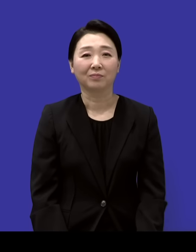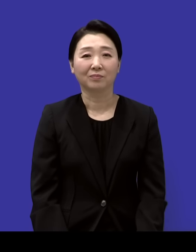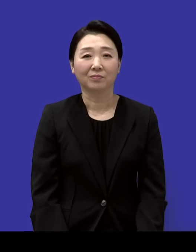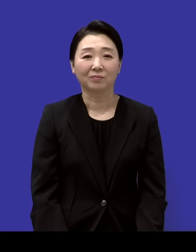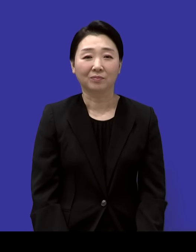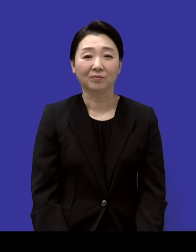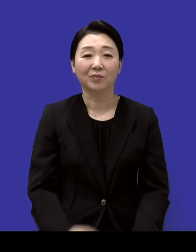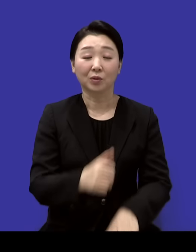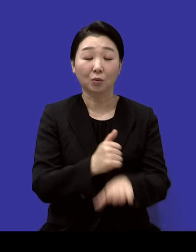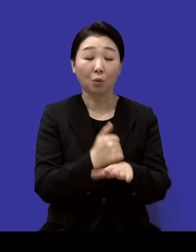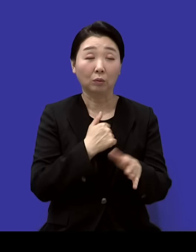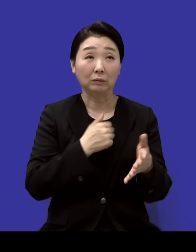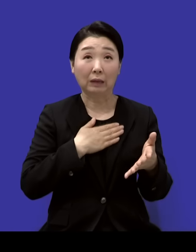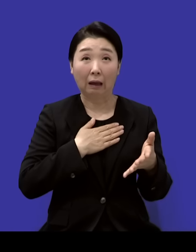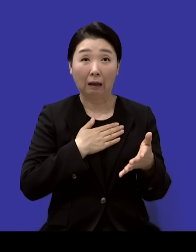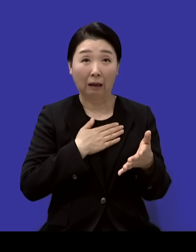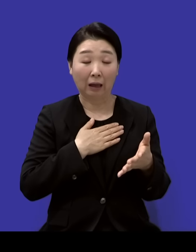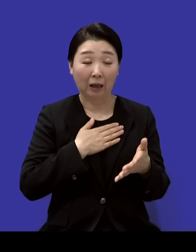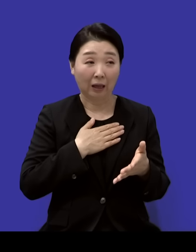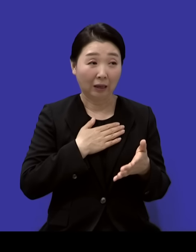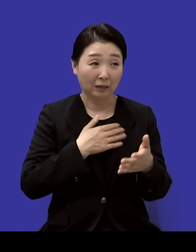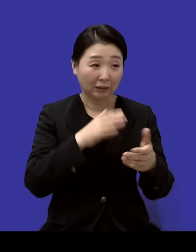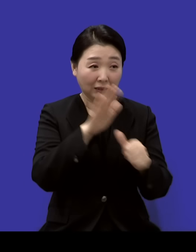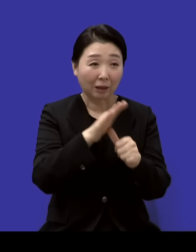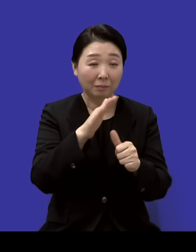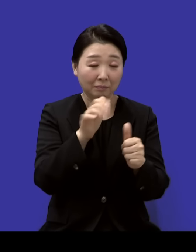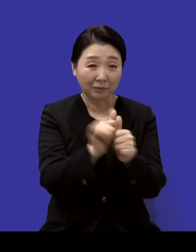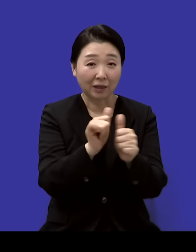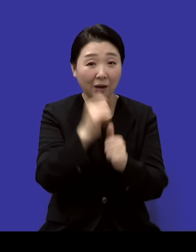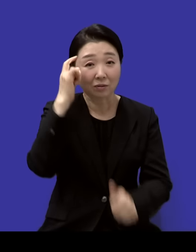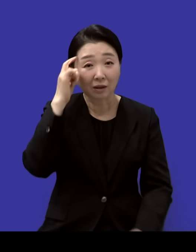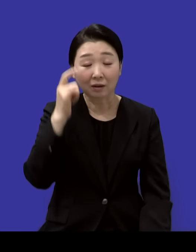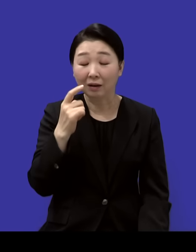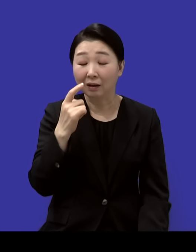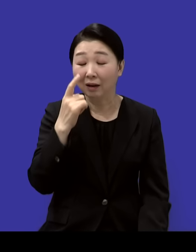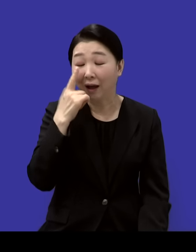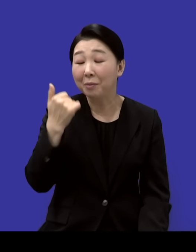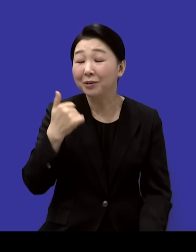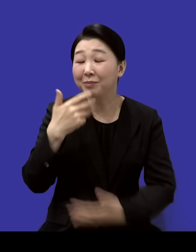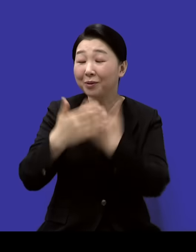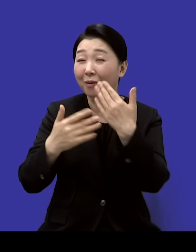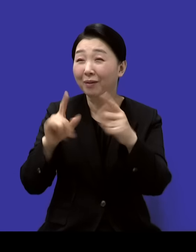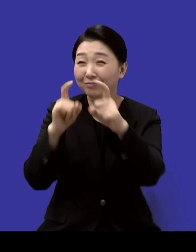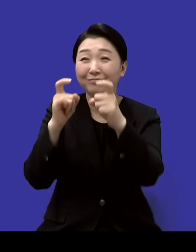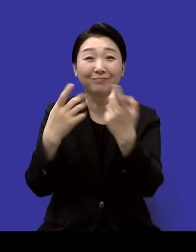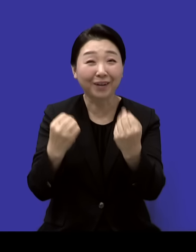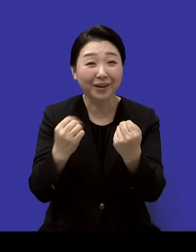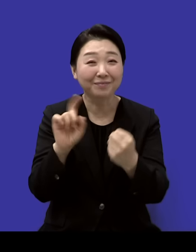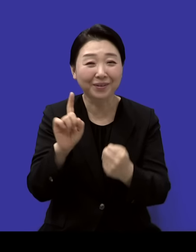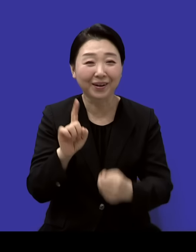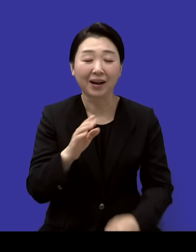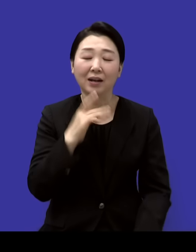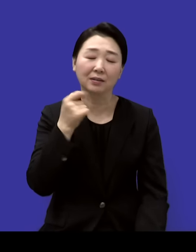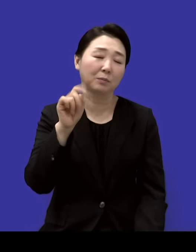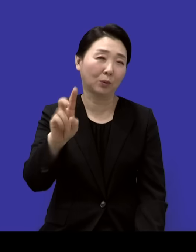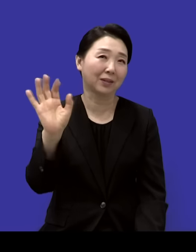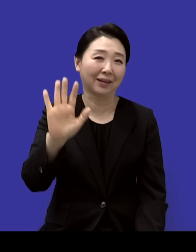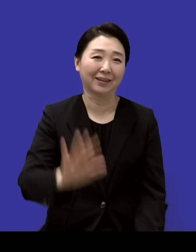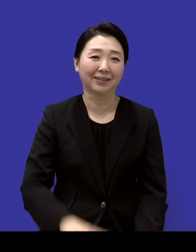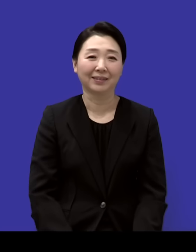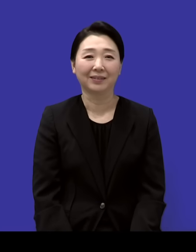아이는 남자지. 생각을 한 거예요. 혹시 아버님은 무협 영화 보시고 뭐 그러신 분 아니시죠? 아니요, 아빠 진짜 텔레비전을 안 봐요. 네,